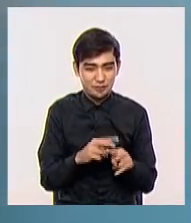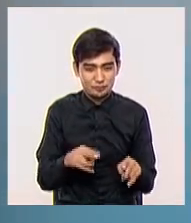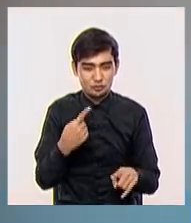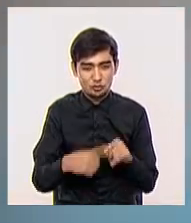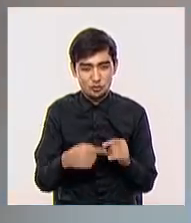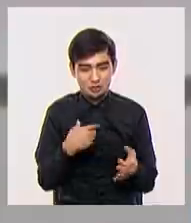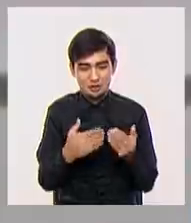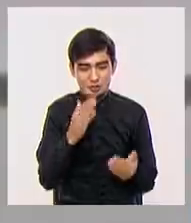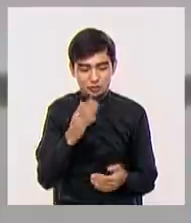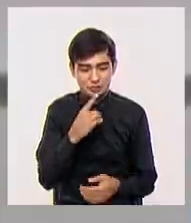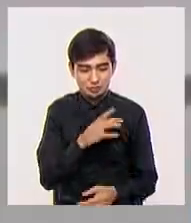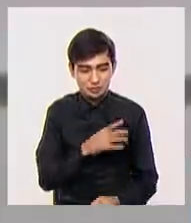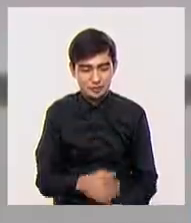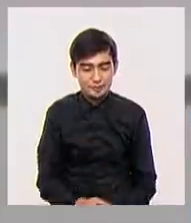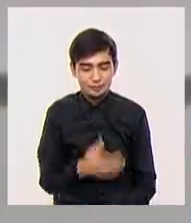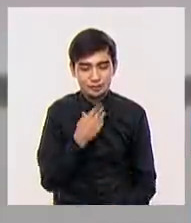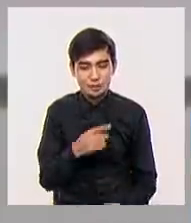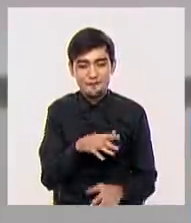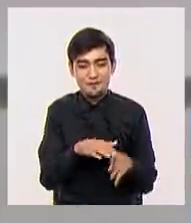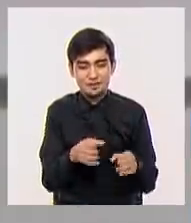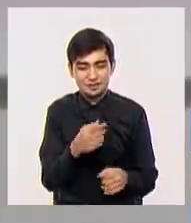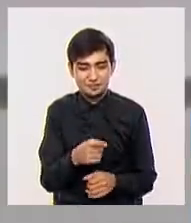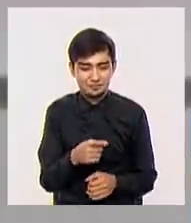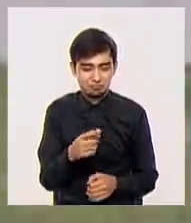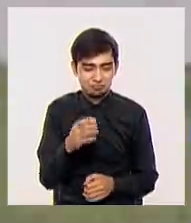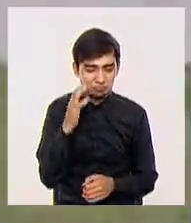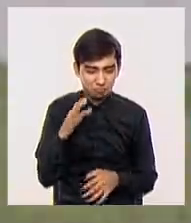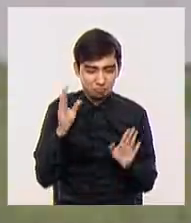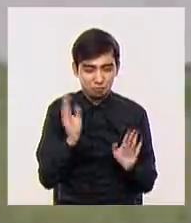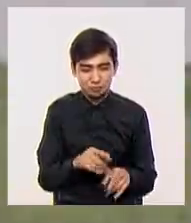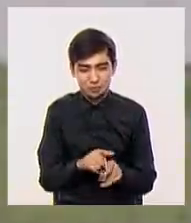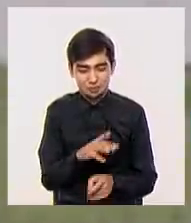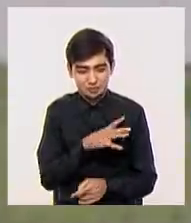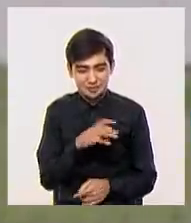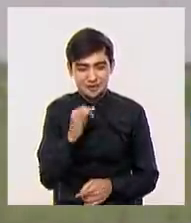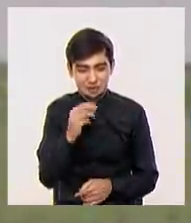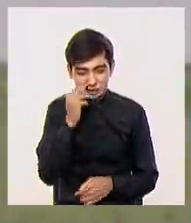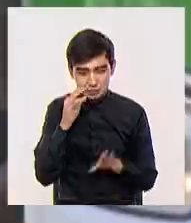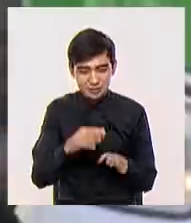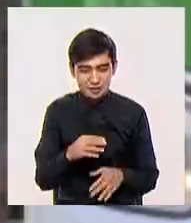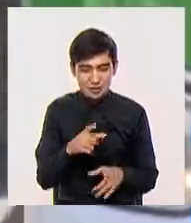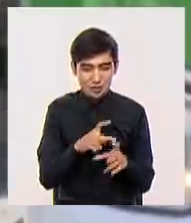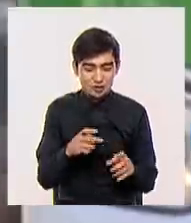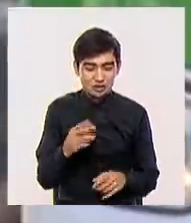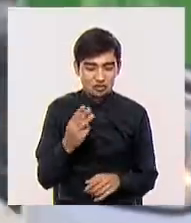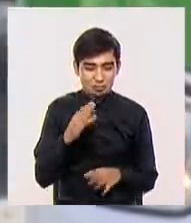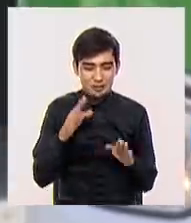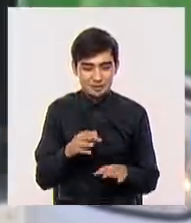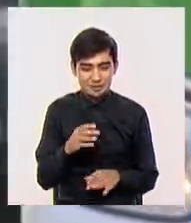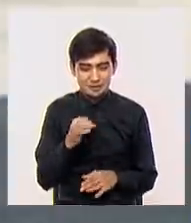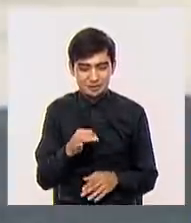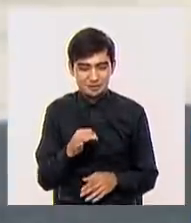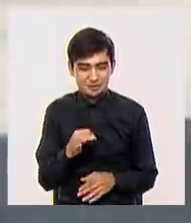сөйлесеміз дегенбіз. Ал семейлік шенеуніктер бұл ескертуге аса мән бермеген сыңайлы. Айтуларынша, шымкенттік еріктілер шығыс жеріне жексенбі күні табан